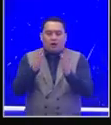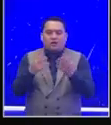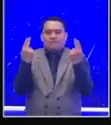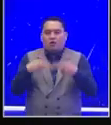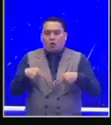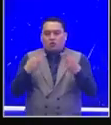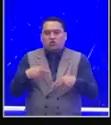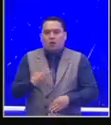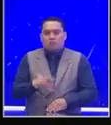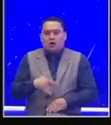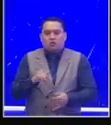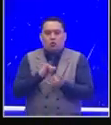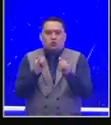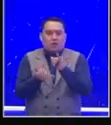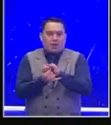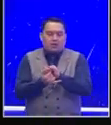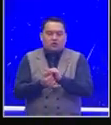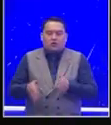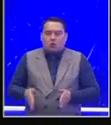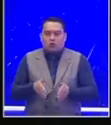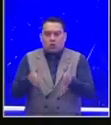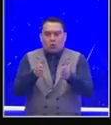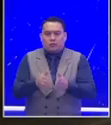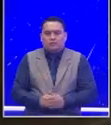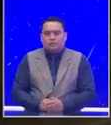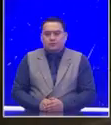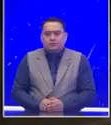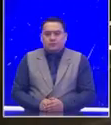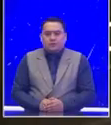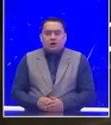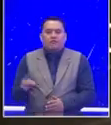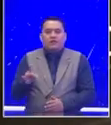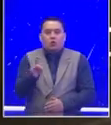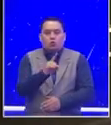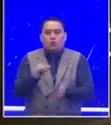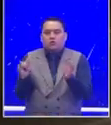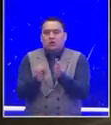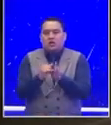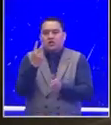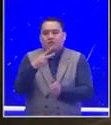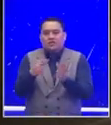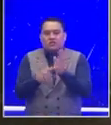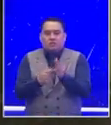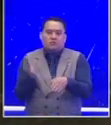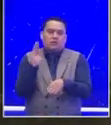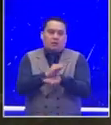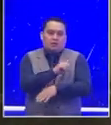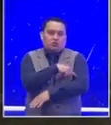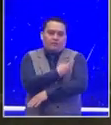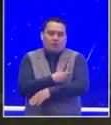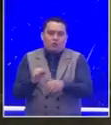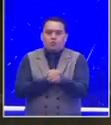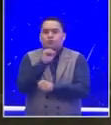границам Жамбылской и Восточно-Казахстанской областей. Всего в регионе установлено 27 дополнительных санитарных